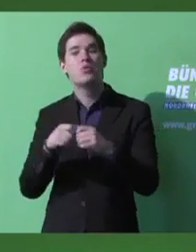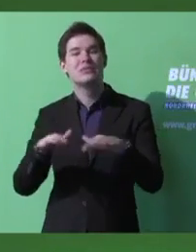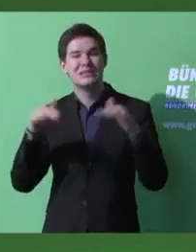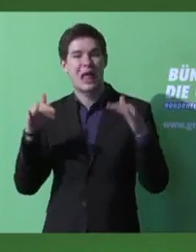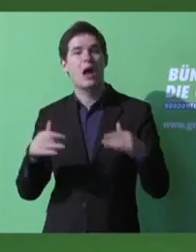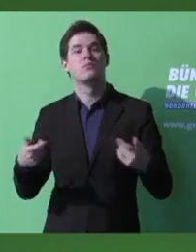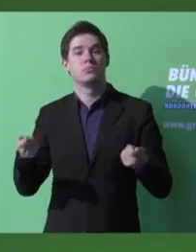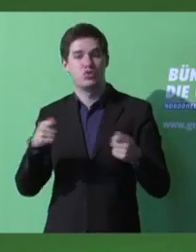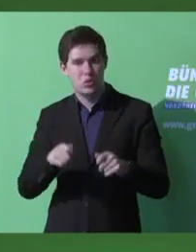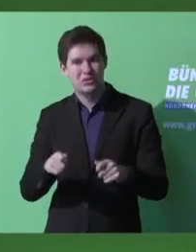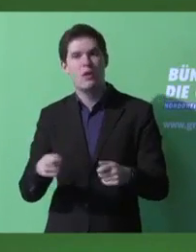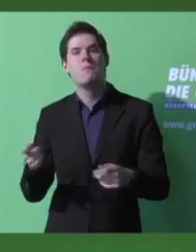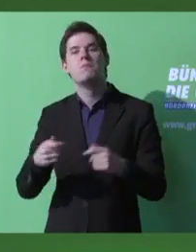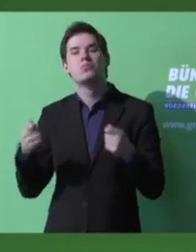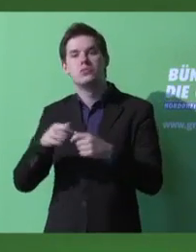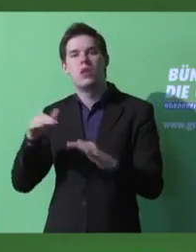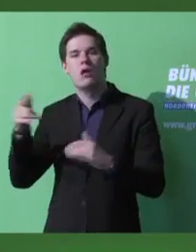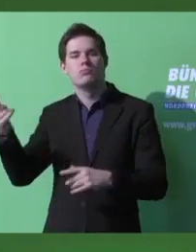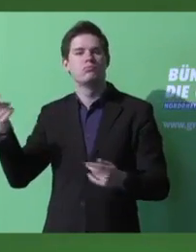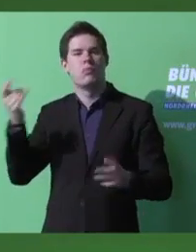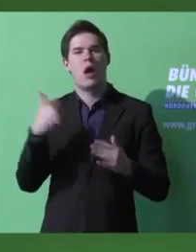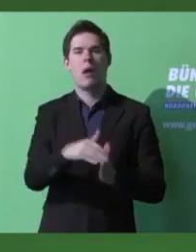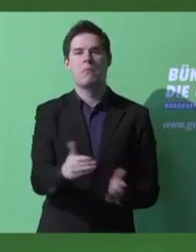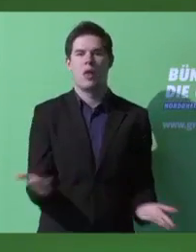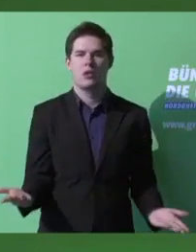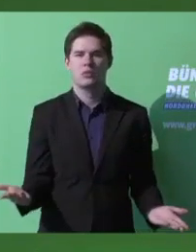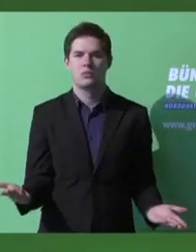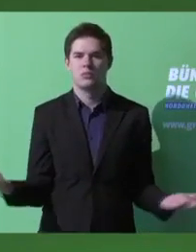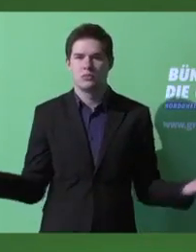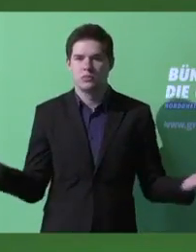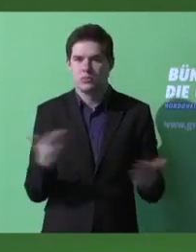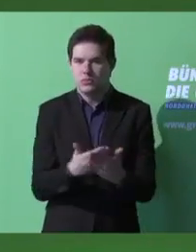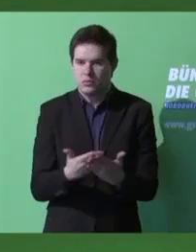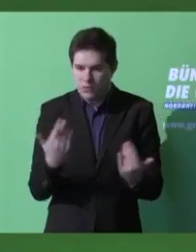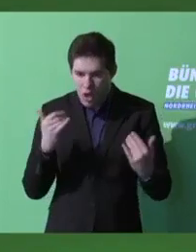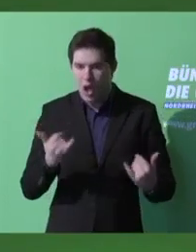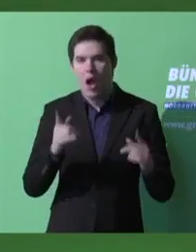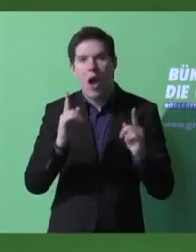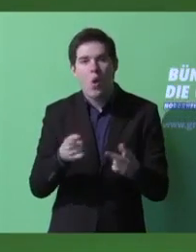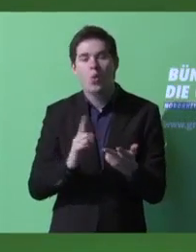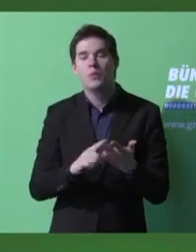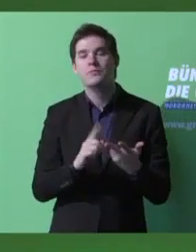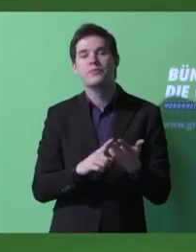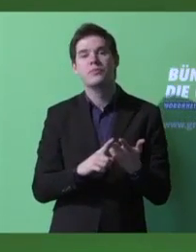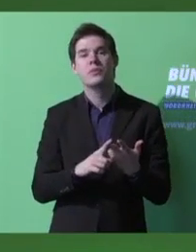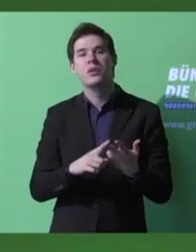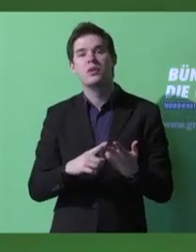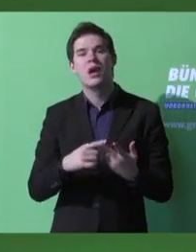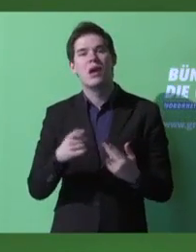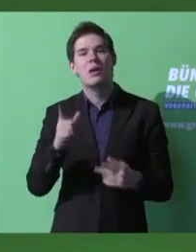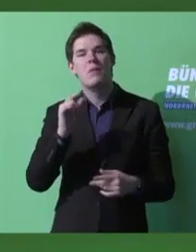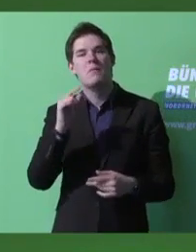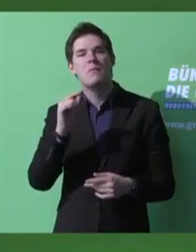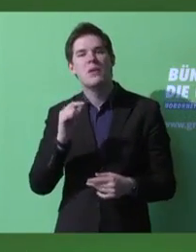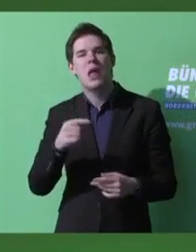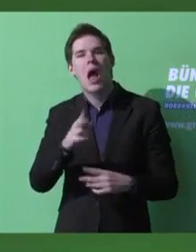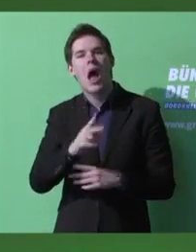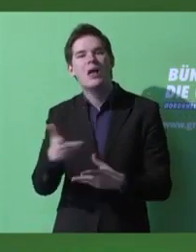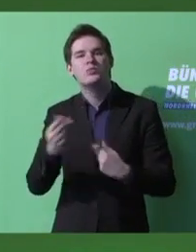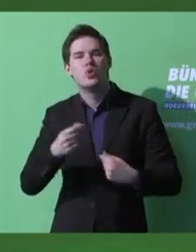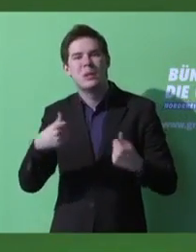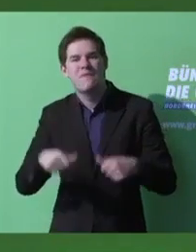Bundestag abgelehnt. Wir haben einen Antrag eingebracht für die Abschaffung der Optionspflicht für die